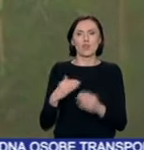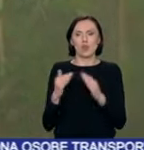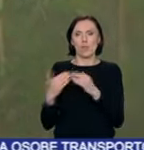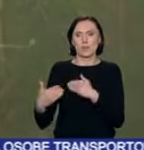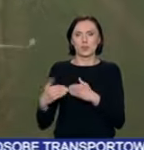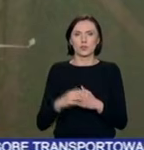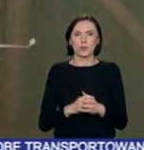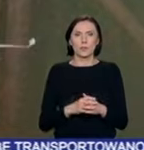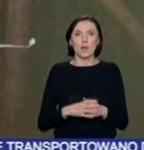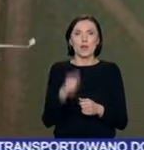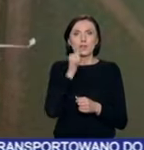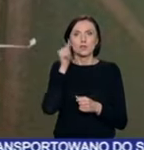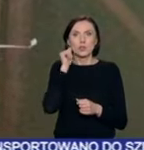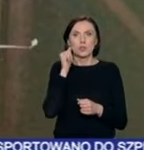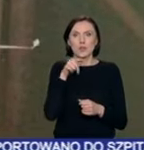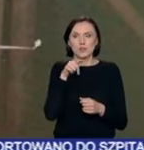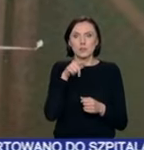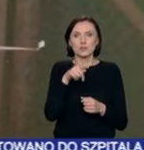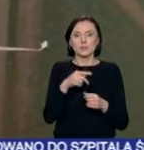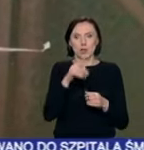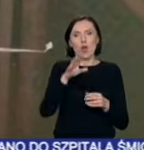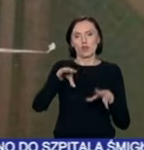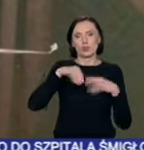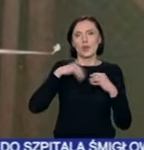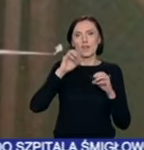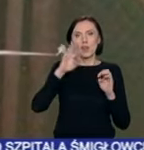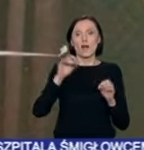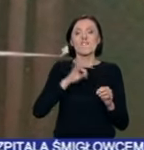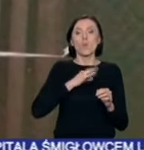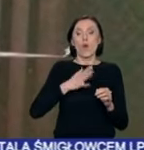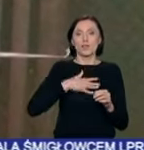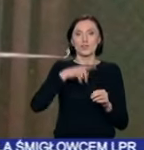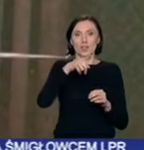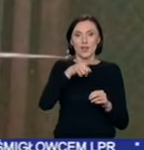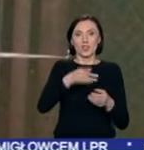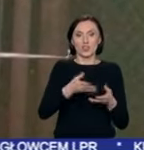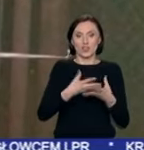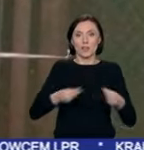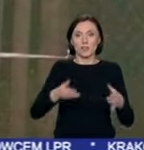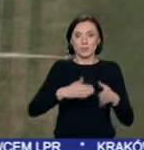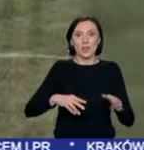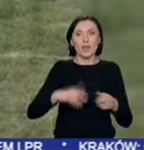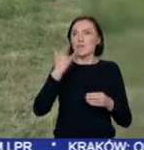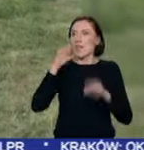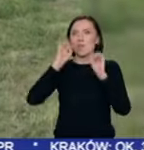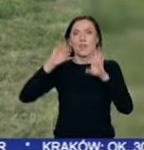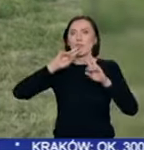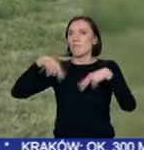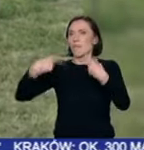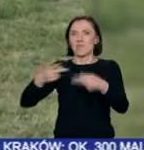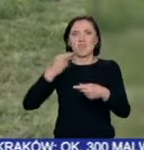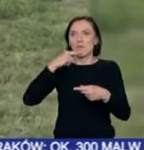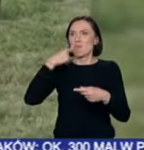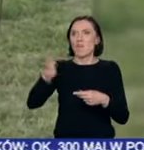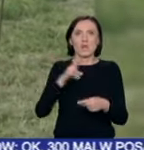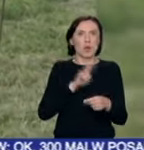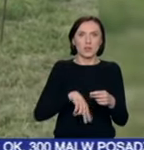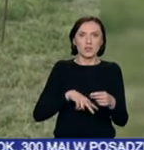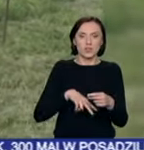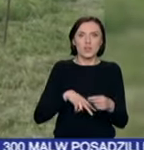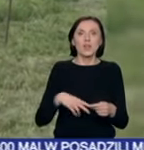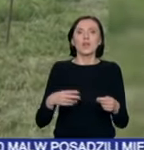wczoraj, mimo że pojawiło się ono kilka dni wcześniej. Właściciel działki nie poinformował służb i samodzielnie zabezpieczył miejsce, w którym zapadła się ziemia. Nie